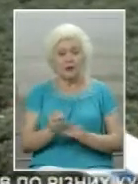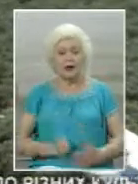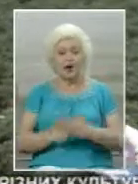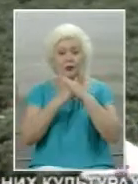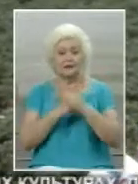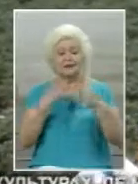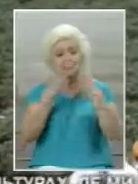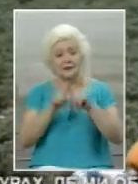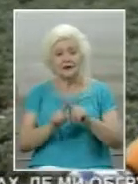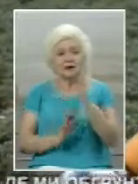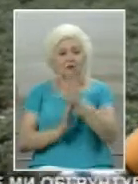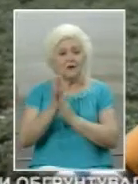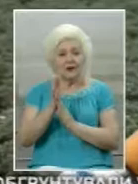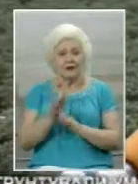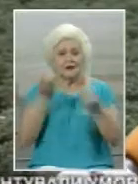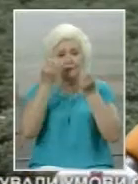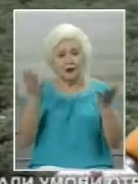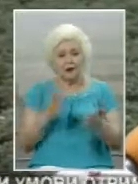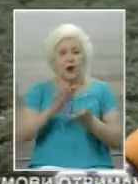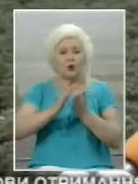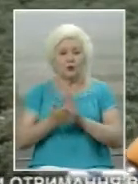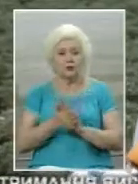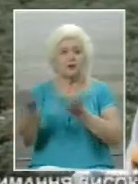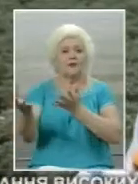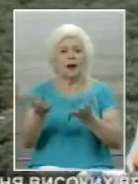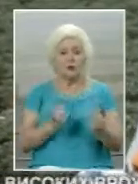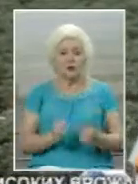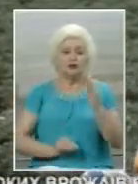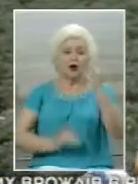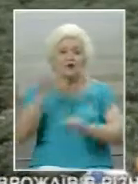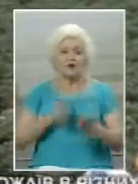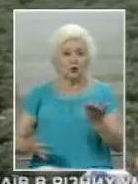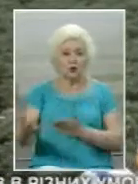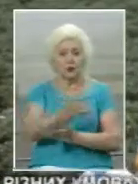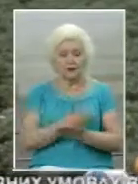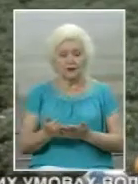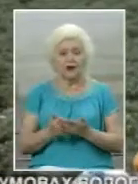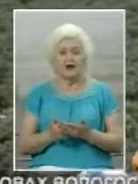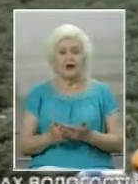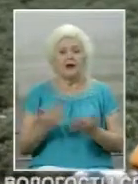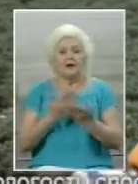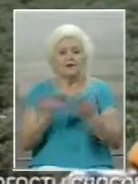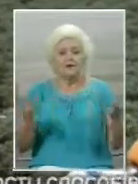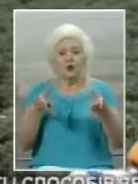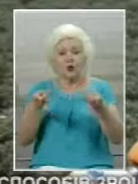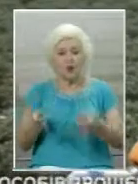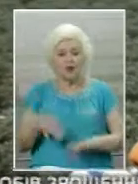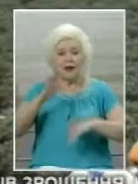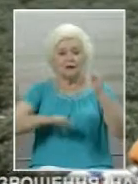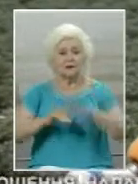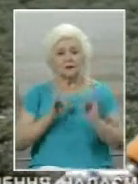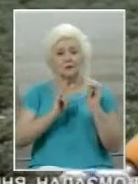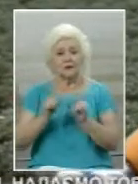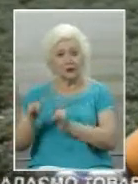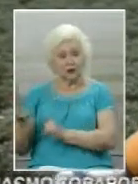обосновали и технологию выращивания культуры, условия получения высоких урожаев в различных условиях увлажнения и способов